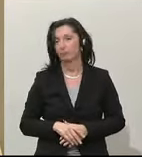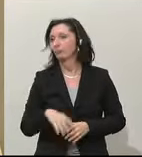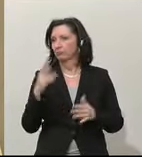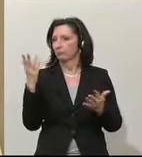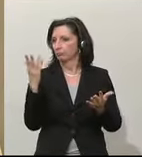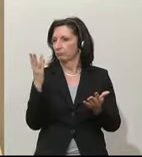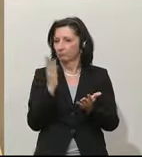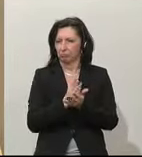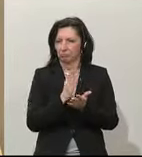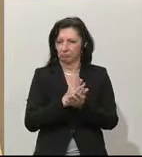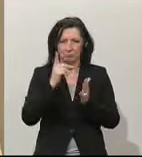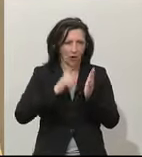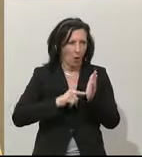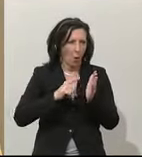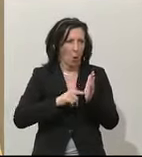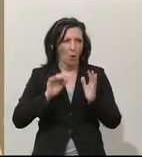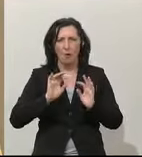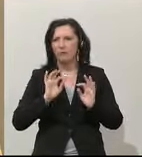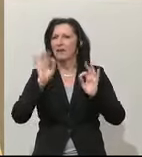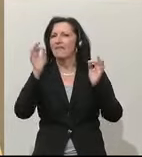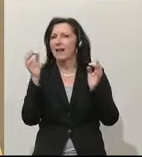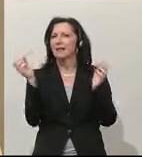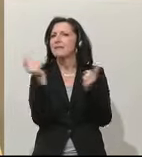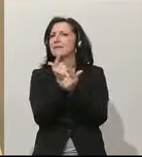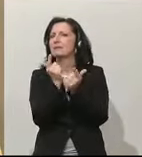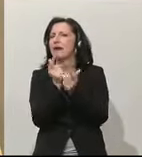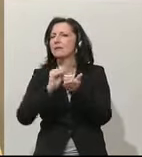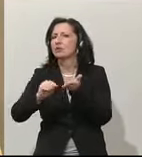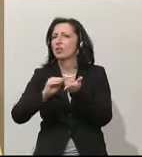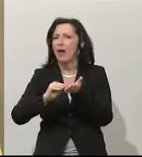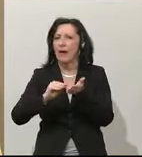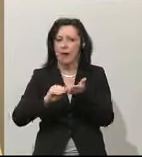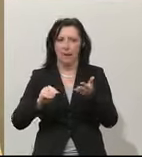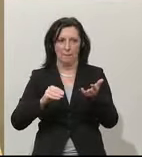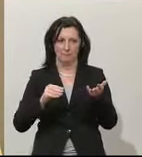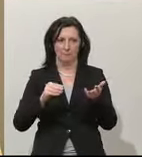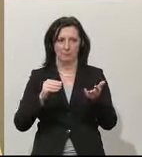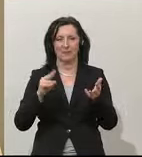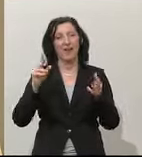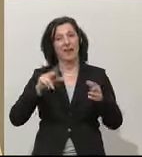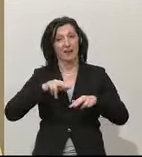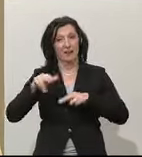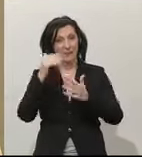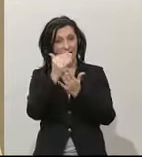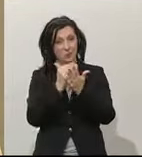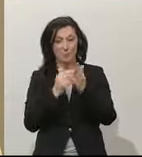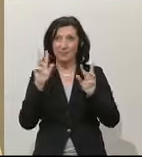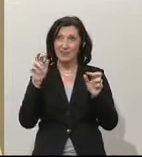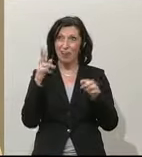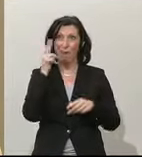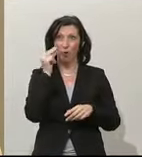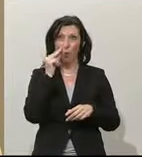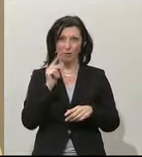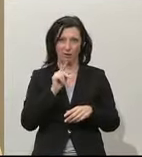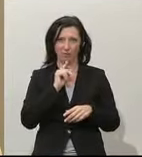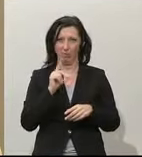so, wie es in sehr vielen Qualitätsmedien auch geschrieben wird, das Wohnkapitel des Regierungsprogramms besteht vor allem aus